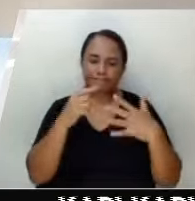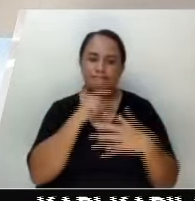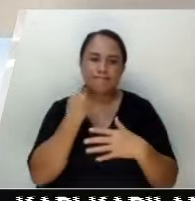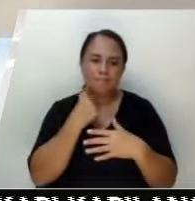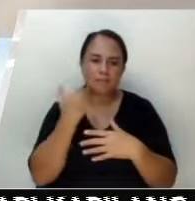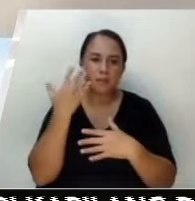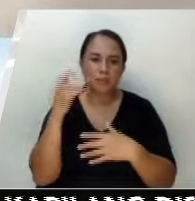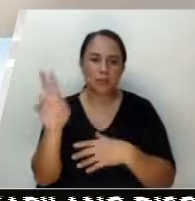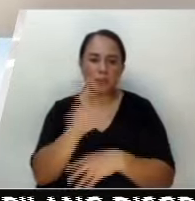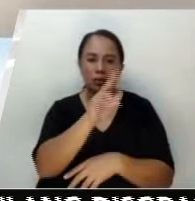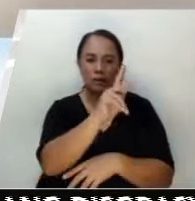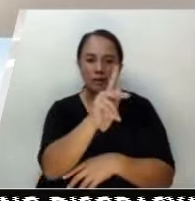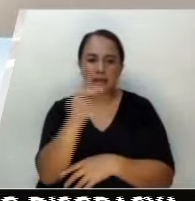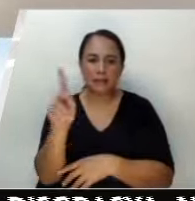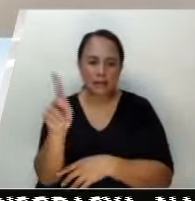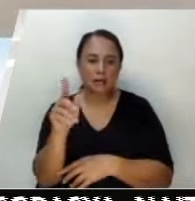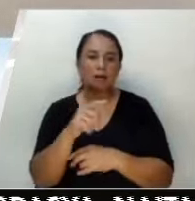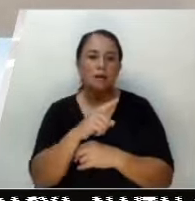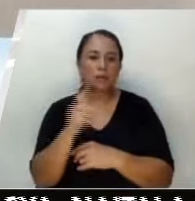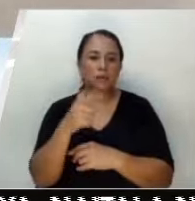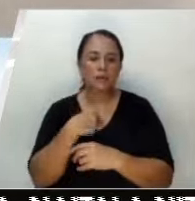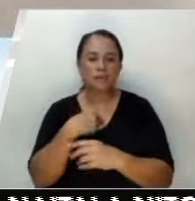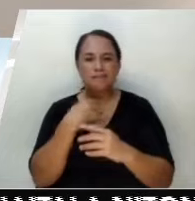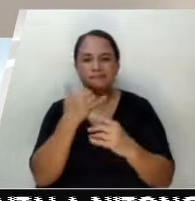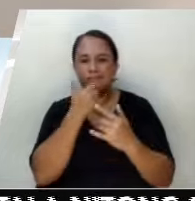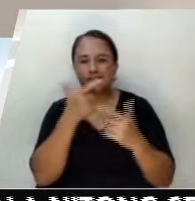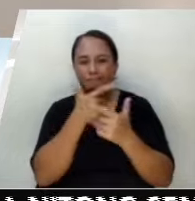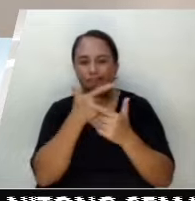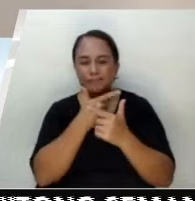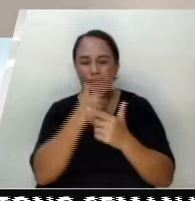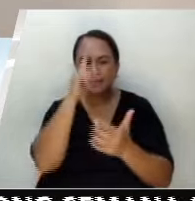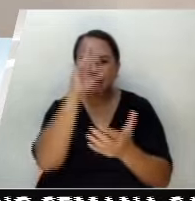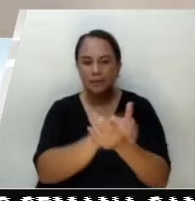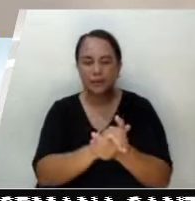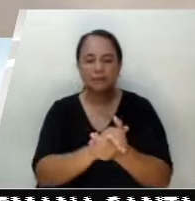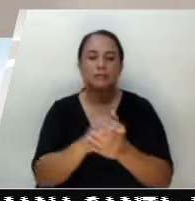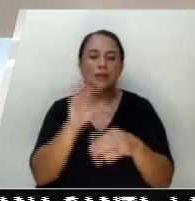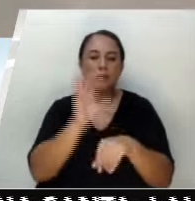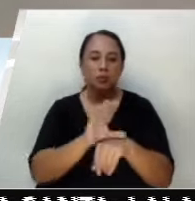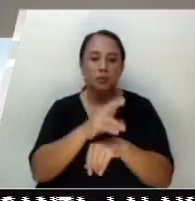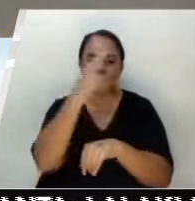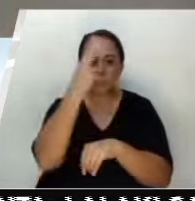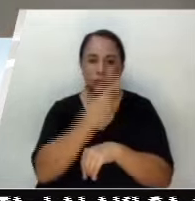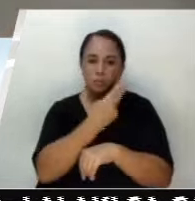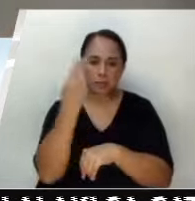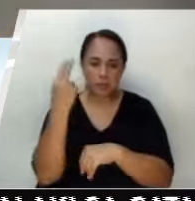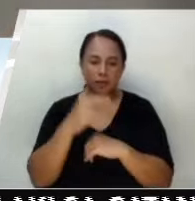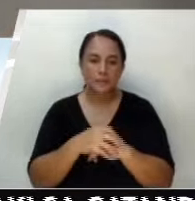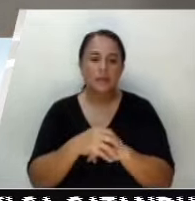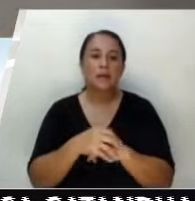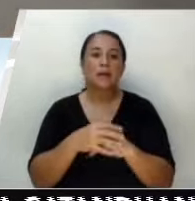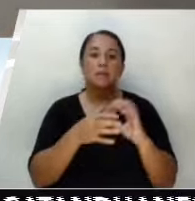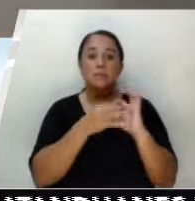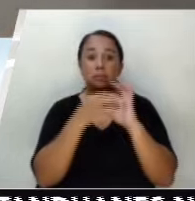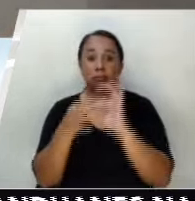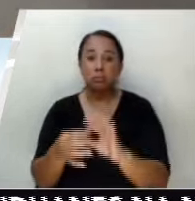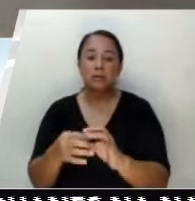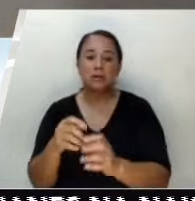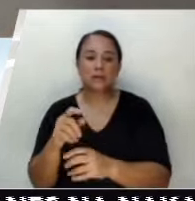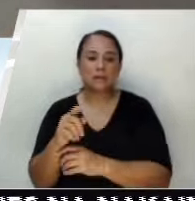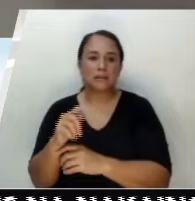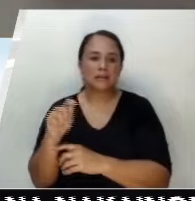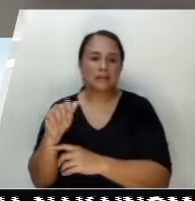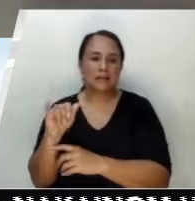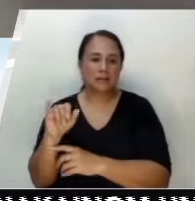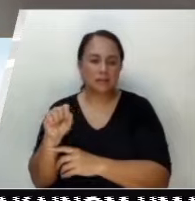KKK nito ay pangungutya sa paniniwala ng simbahang katolika. Ang pag-ugnayan niya ng taisdupol sa kanila ay